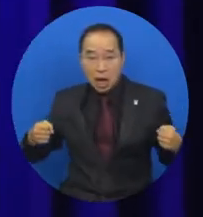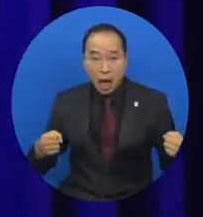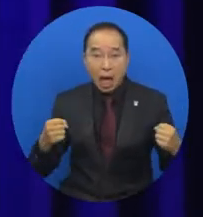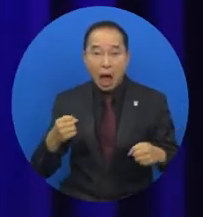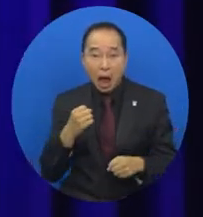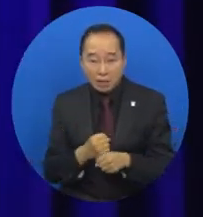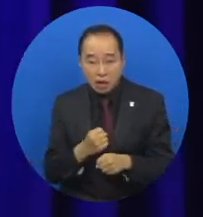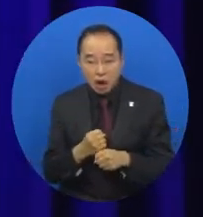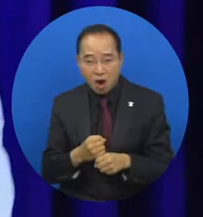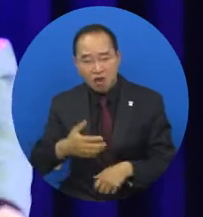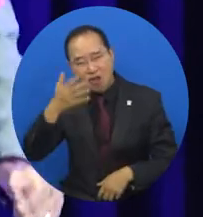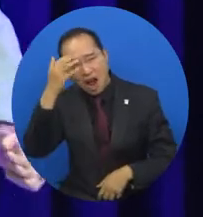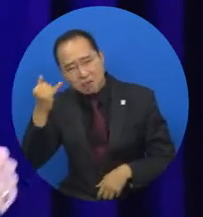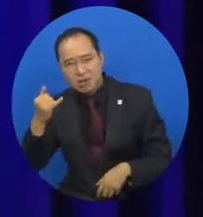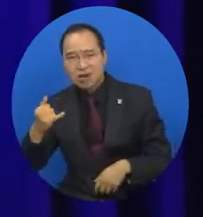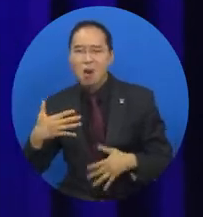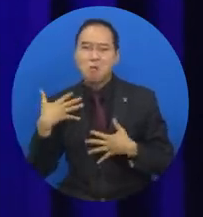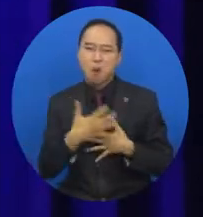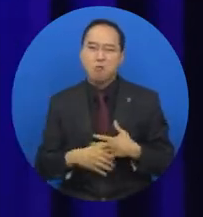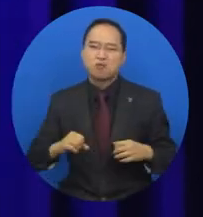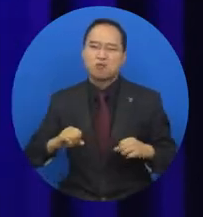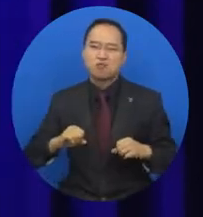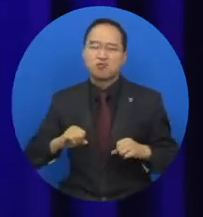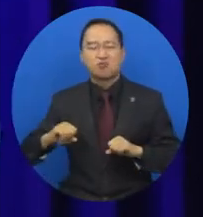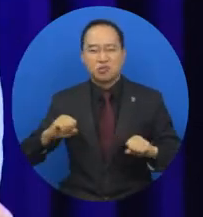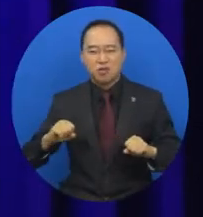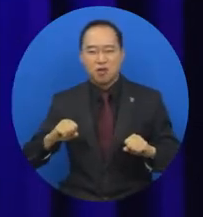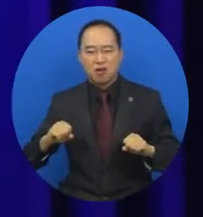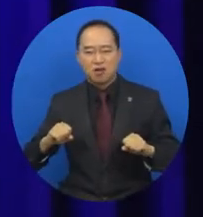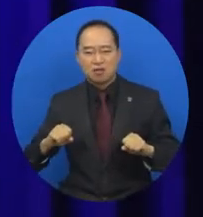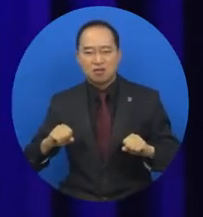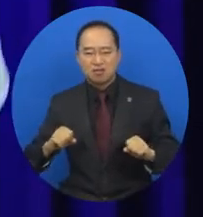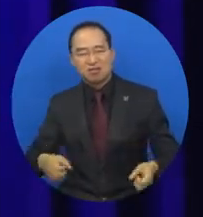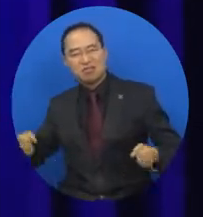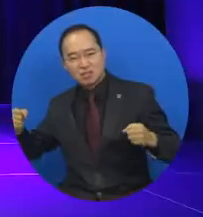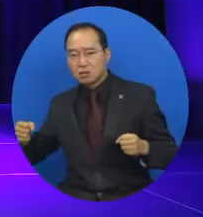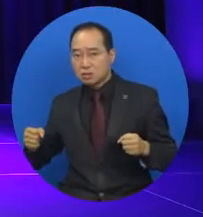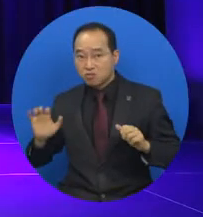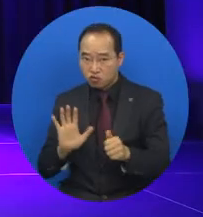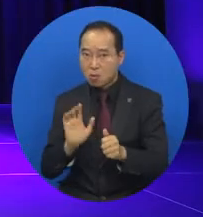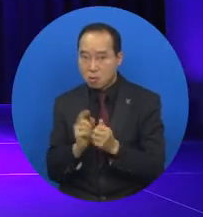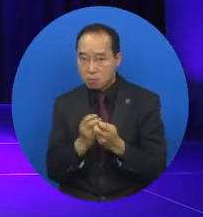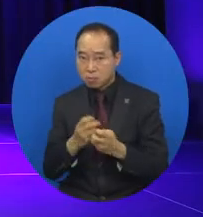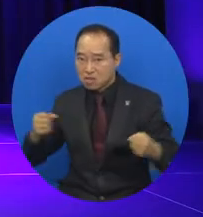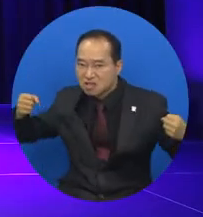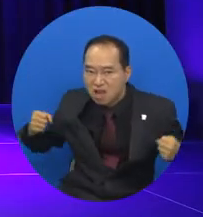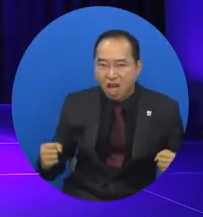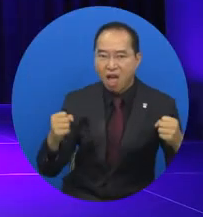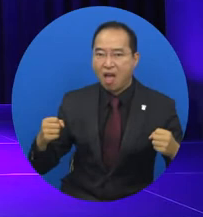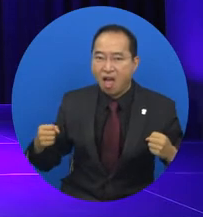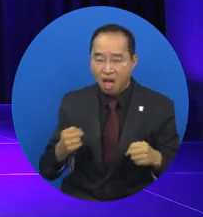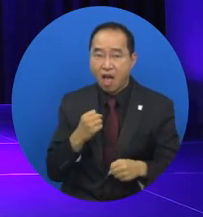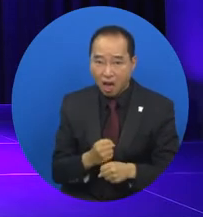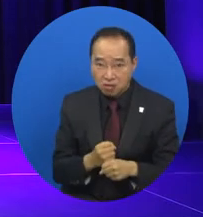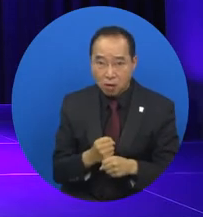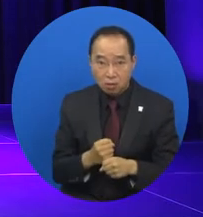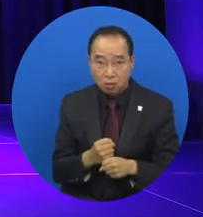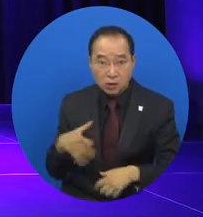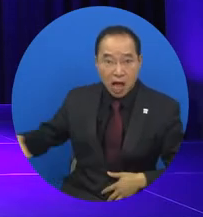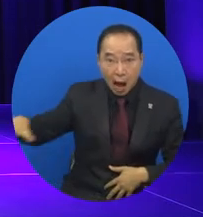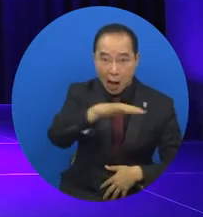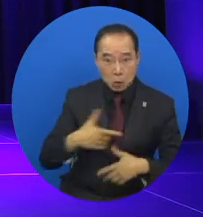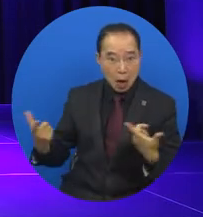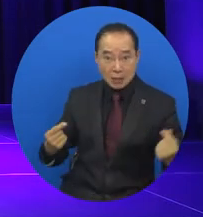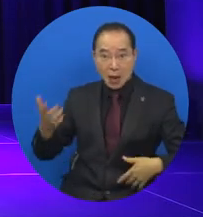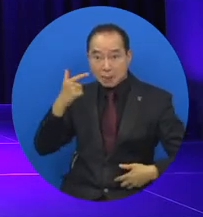그 그네를 이렇게 타야 된다고 어떤 할머니가 막 가르쳐 주는 거예요. 그럼 발을 이렇게 누르면서 으쌰, 으쌰 하는 거예요. 그래서 우리는